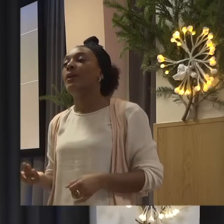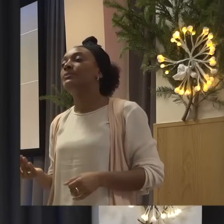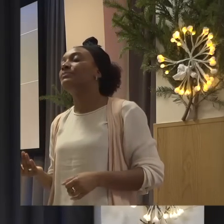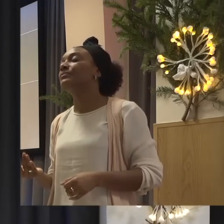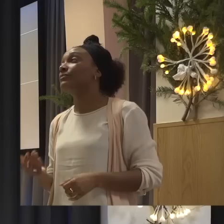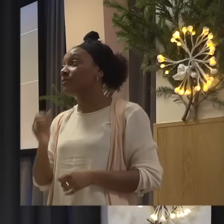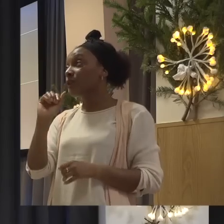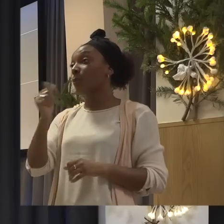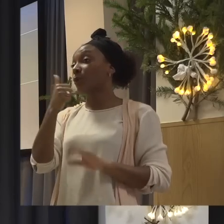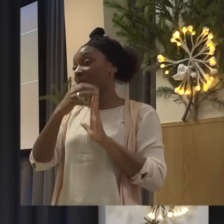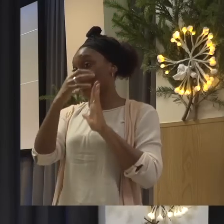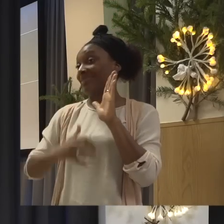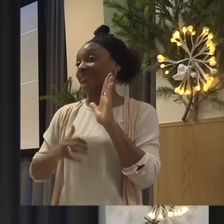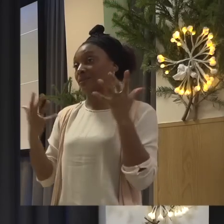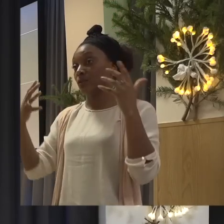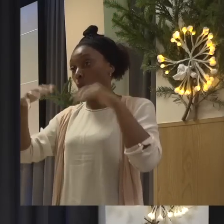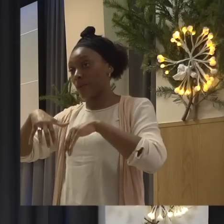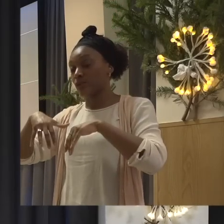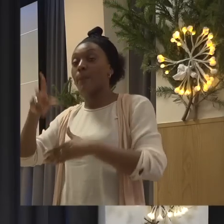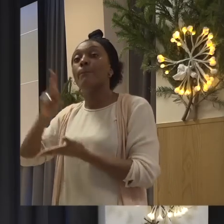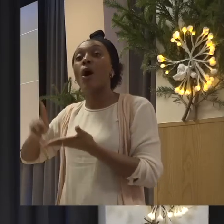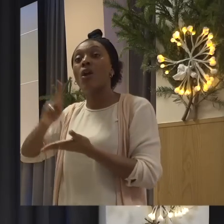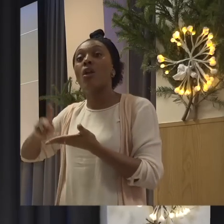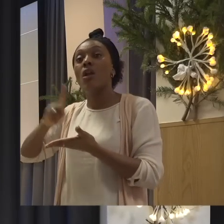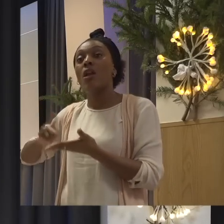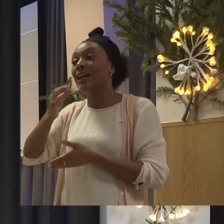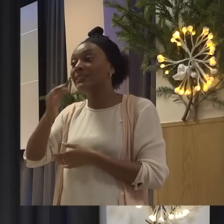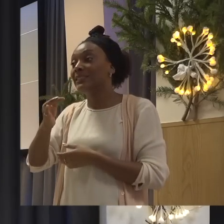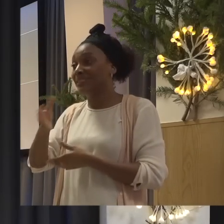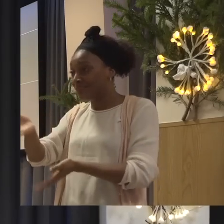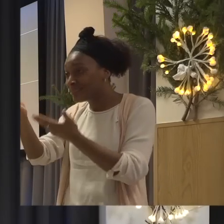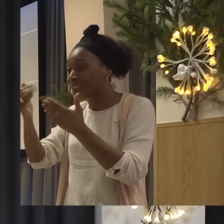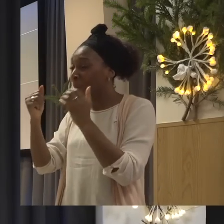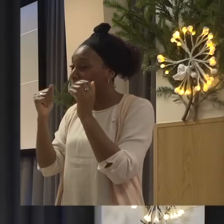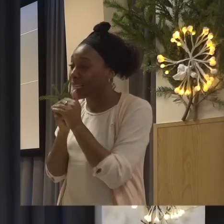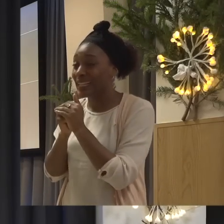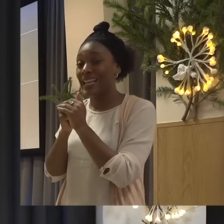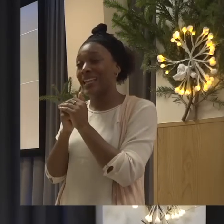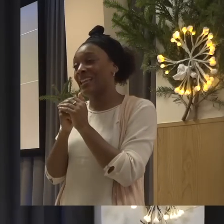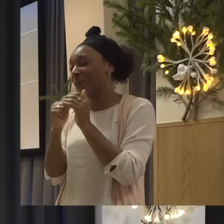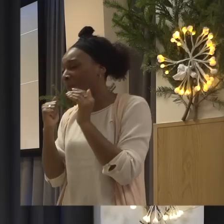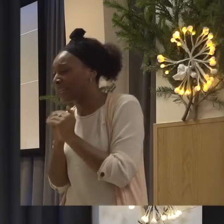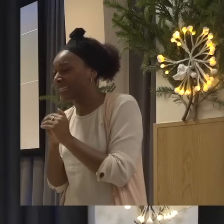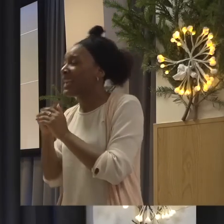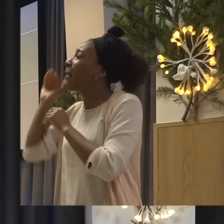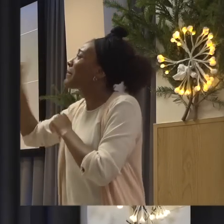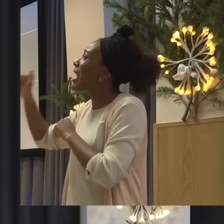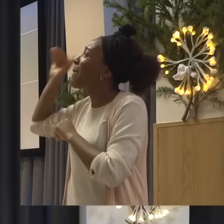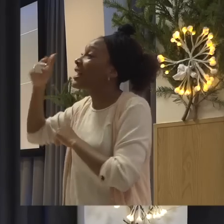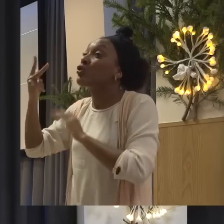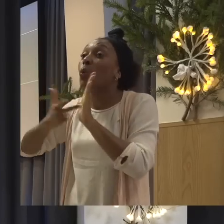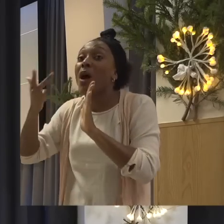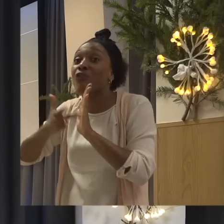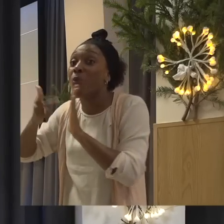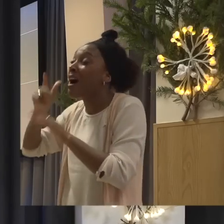premier texte, l'apôtre Paul commence par plaider, prier, et il priait avec insistance en disant